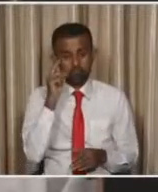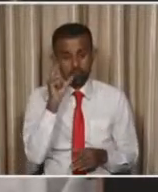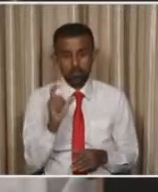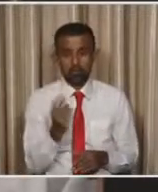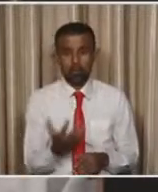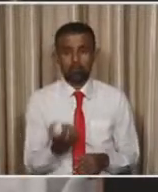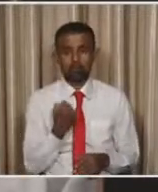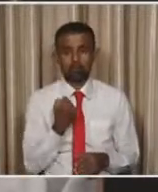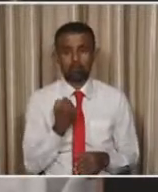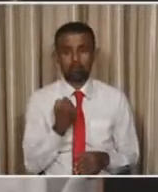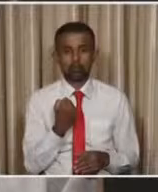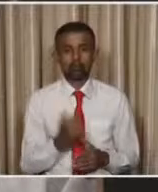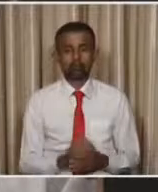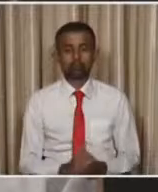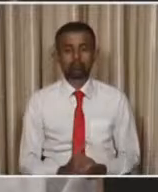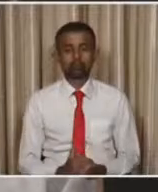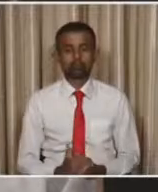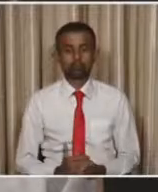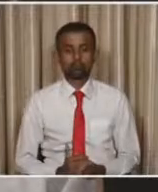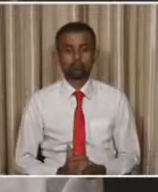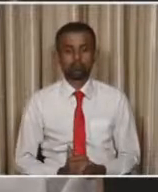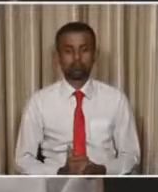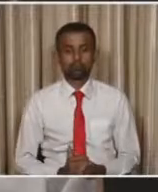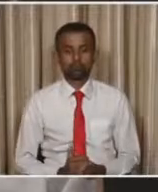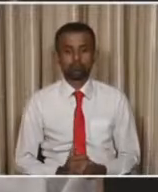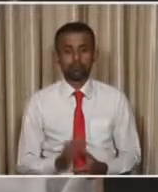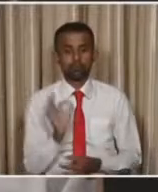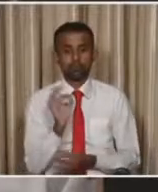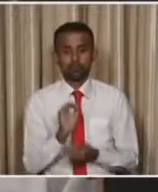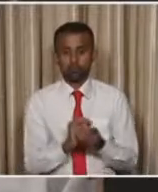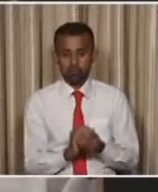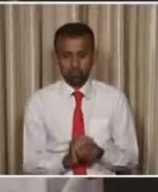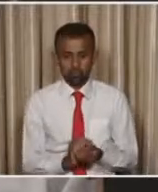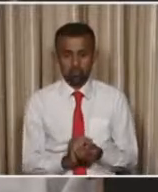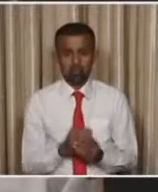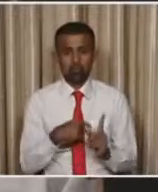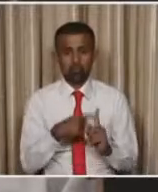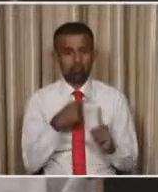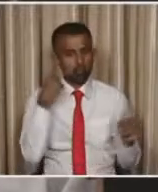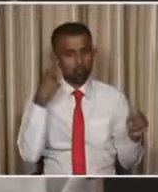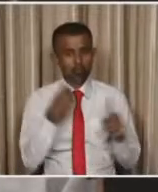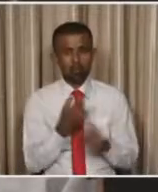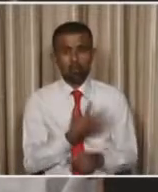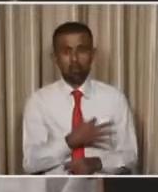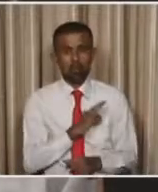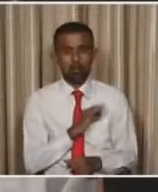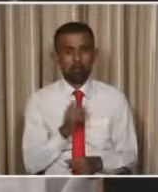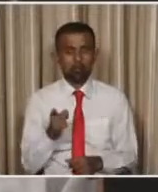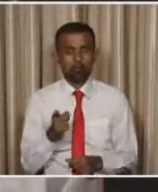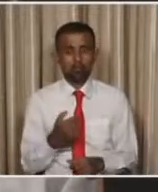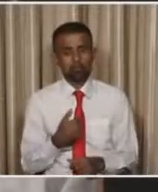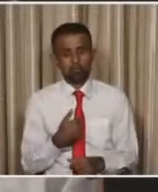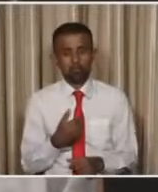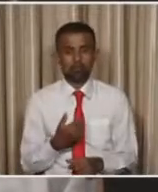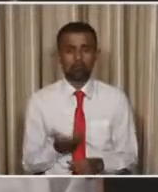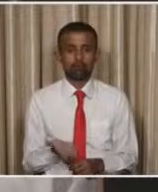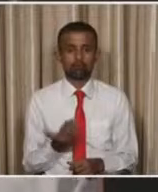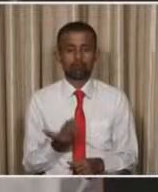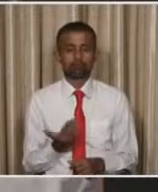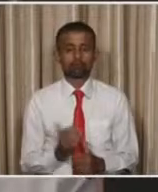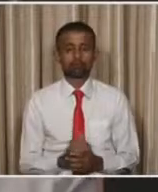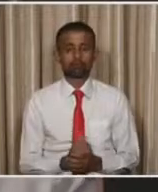පටිපත්ති පටිවේදී යන ත්‍රිවිධ ශාසනයේ ආරක්ෂාව හා අභිවෘද්ධිය කෙරේ භික්ෂූන් වහන්සේලා අතර උනන්දුවක් ඇති